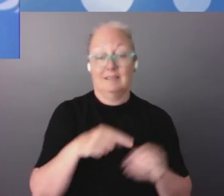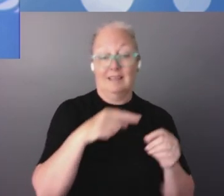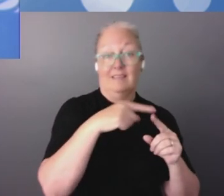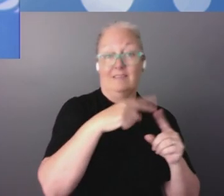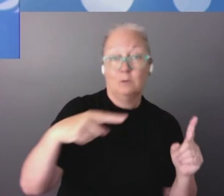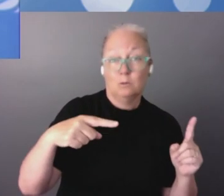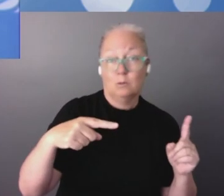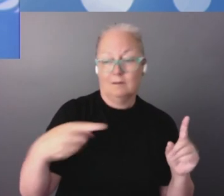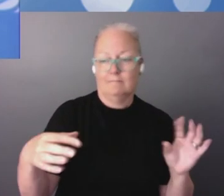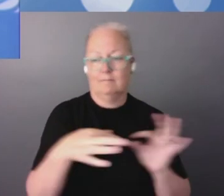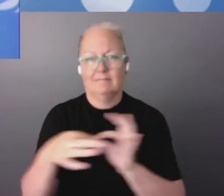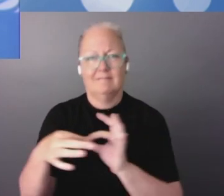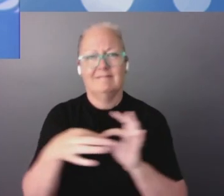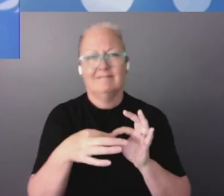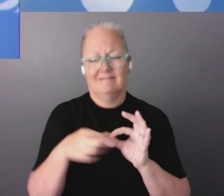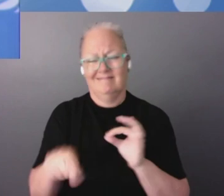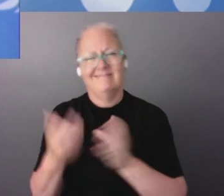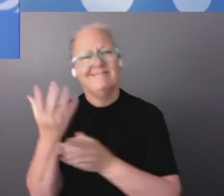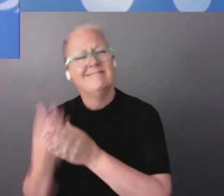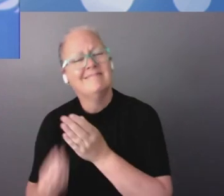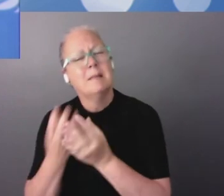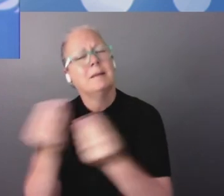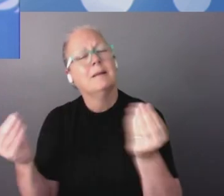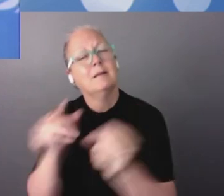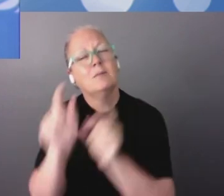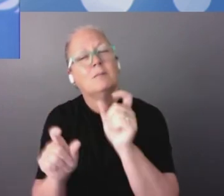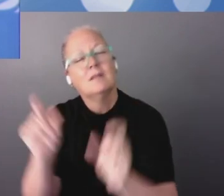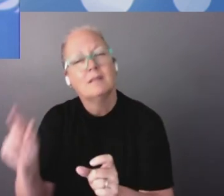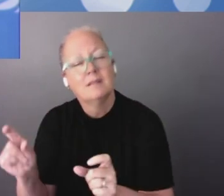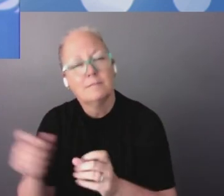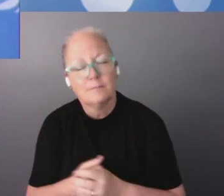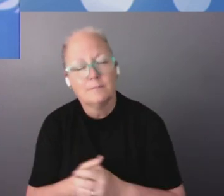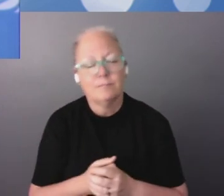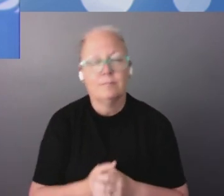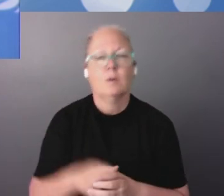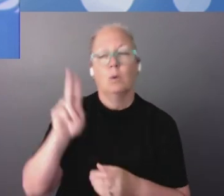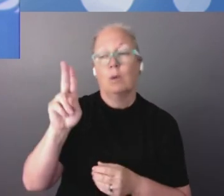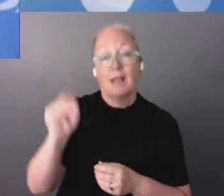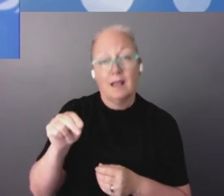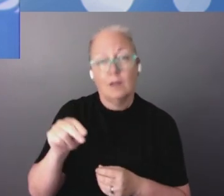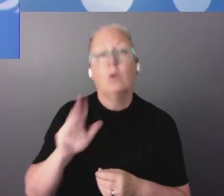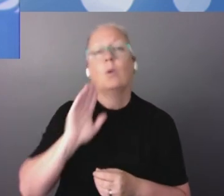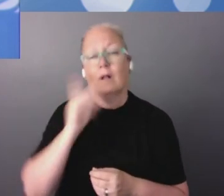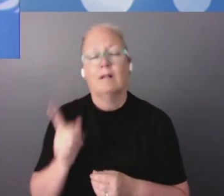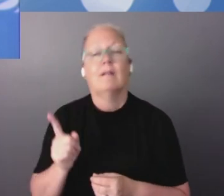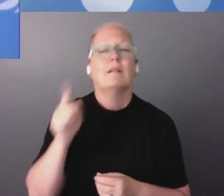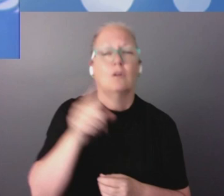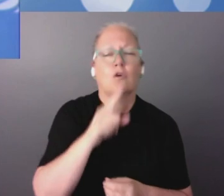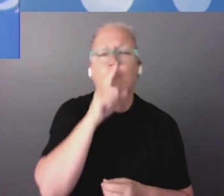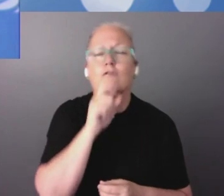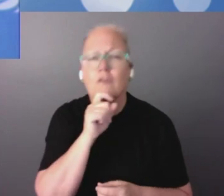очень быстро. Мы подходим к концу года. Я верю, что этот год может стать действительно критичным годом